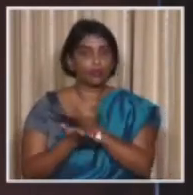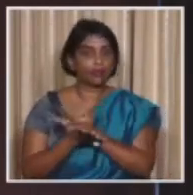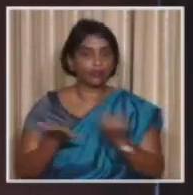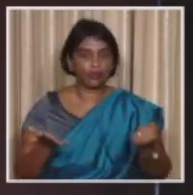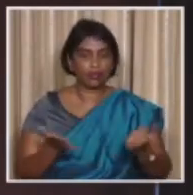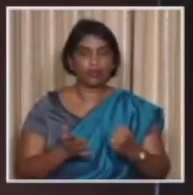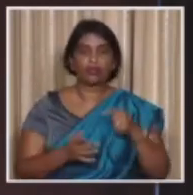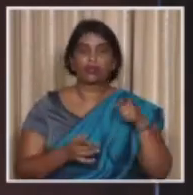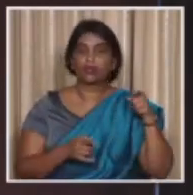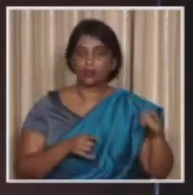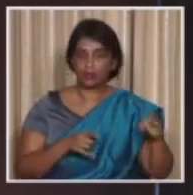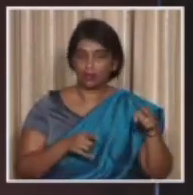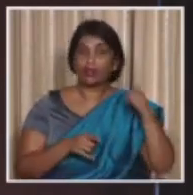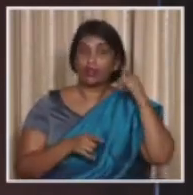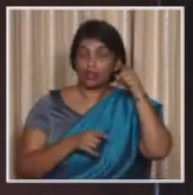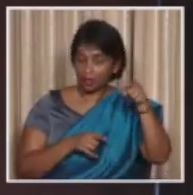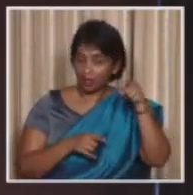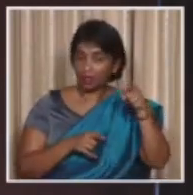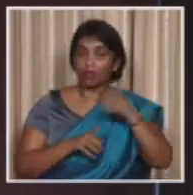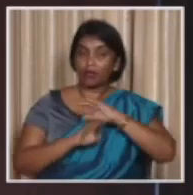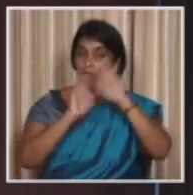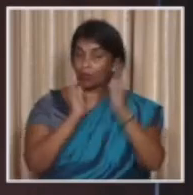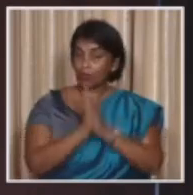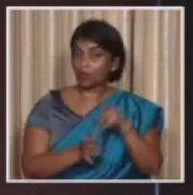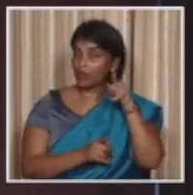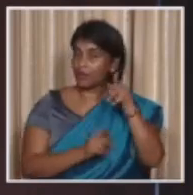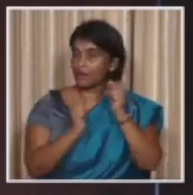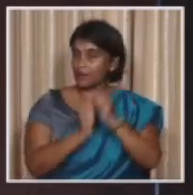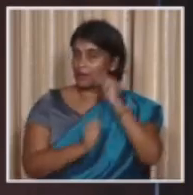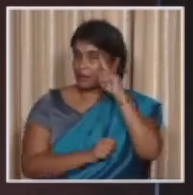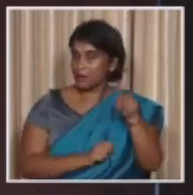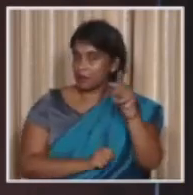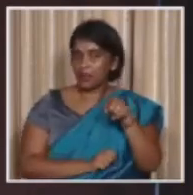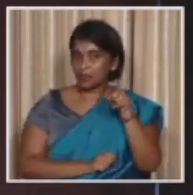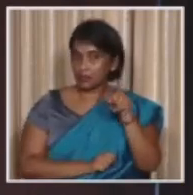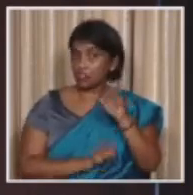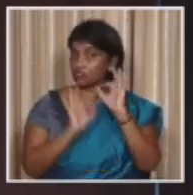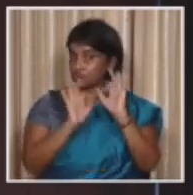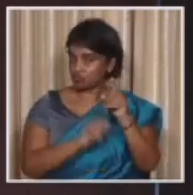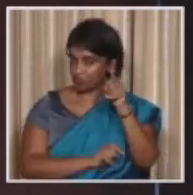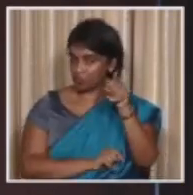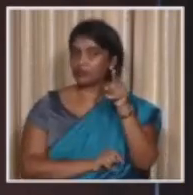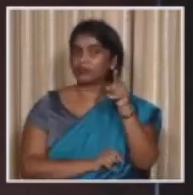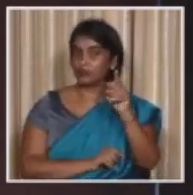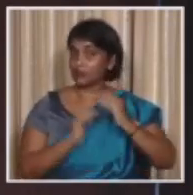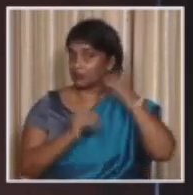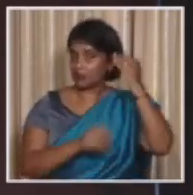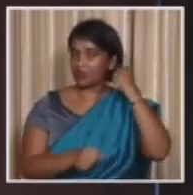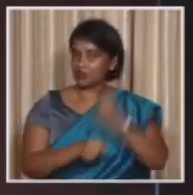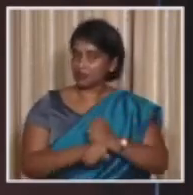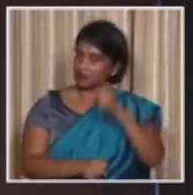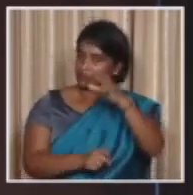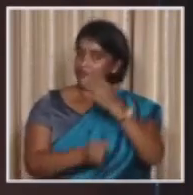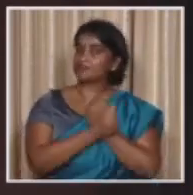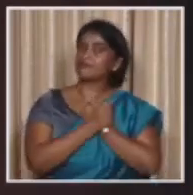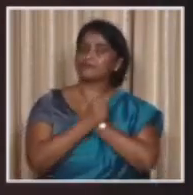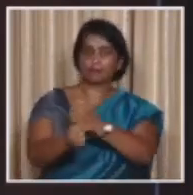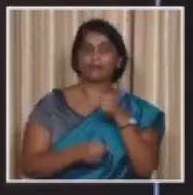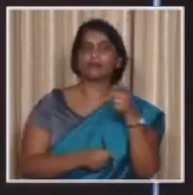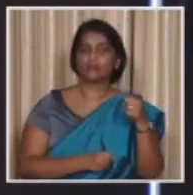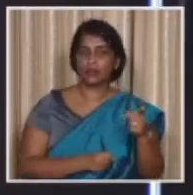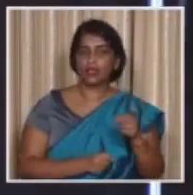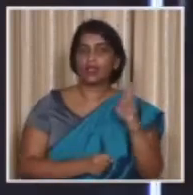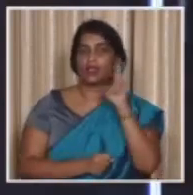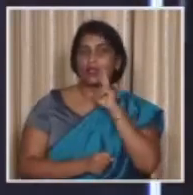එතකොට සිරිවර්ධන ඔයා කරේ සම්පූර්ණයෙන්ම වැරදි වැඩක් නෙමෙයිද? ලෑස්ති වෙලා ඉන්න ඊළඟ ආණ්ඩු යටතේ හිරේ යන්න. මොකද